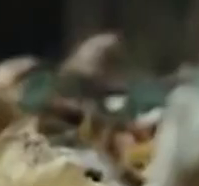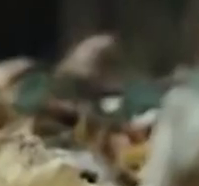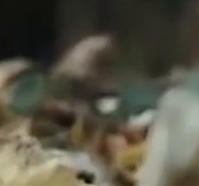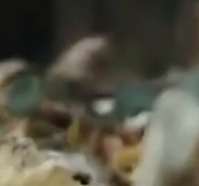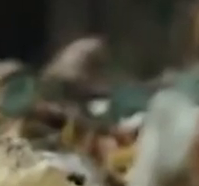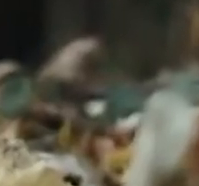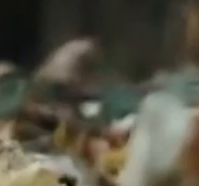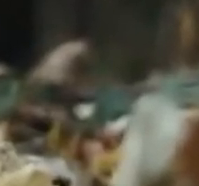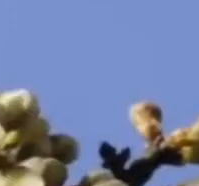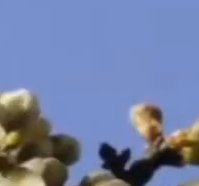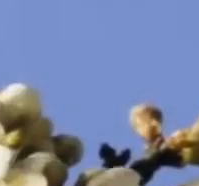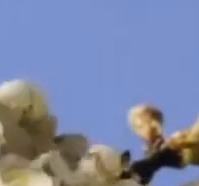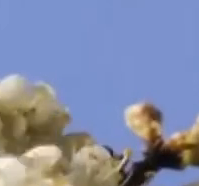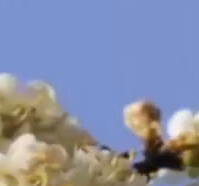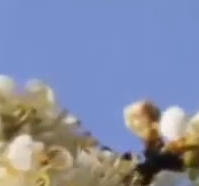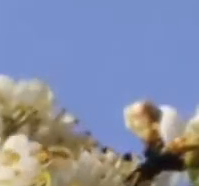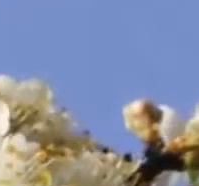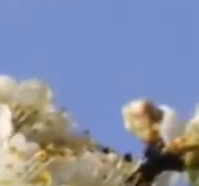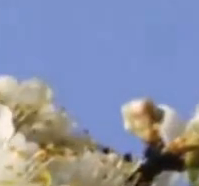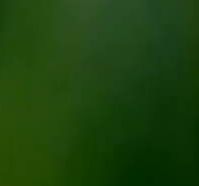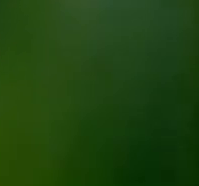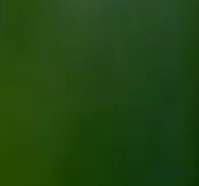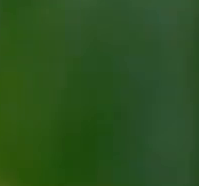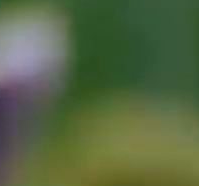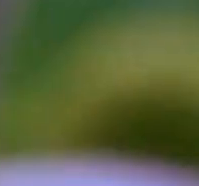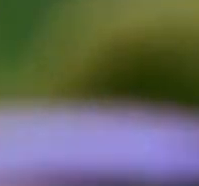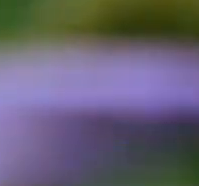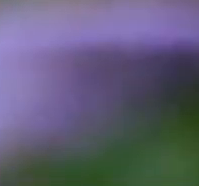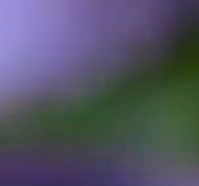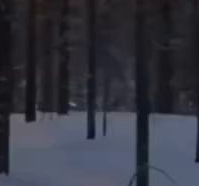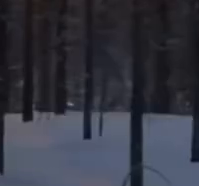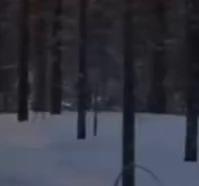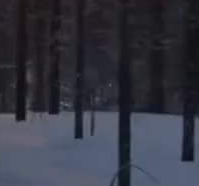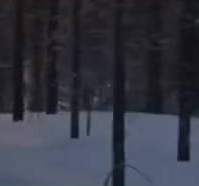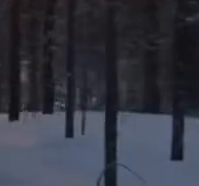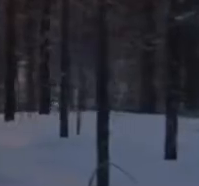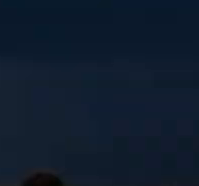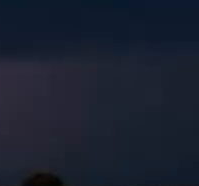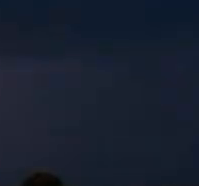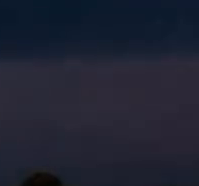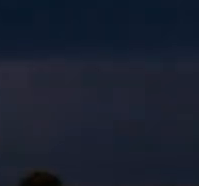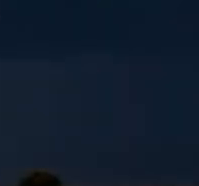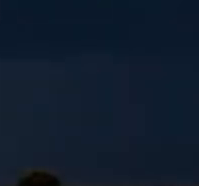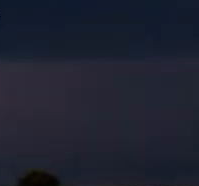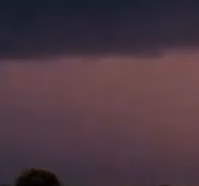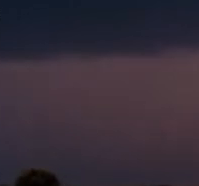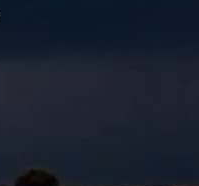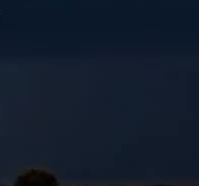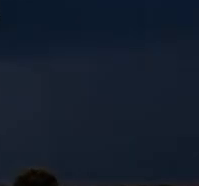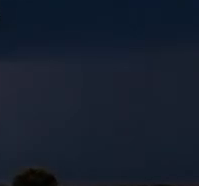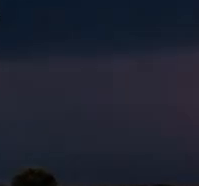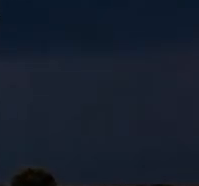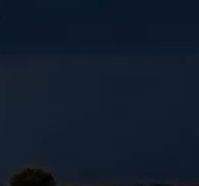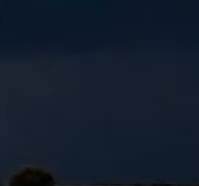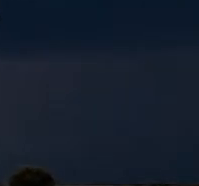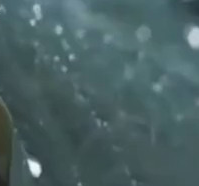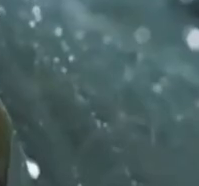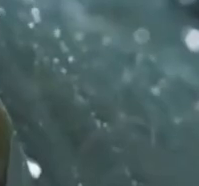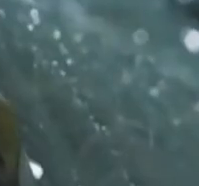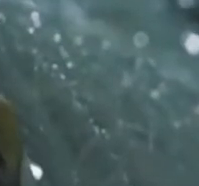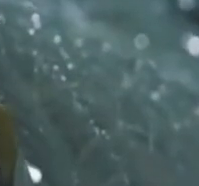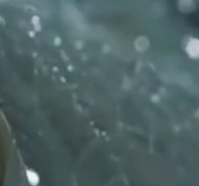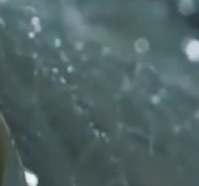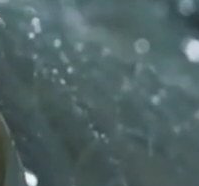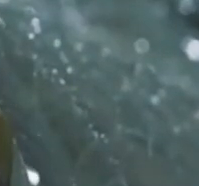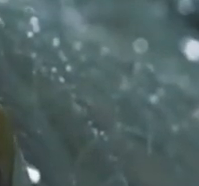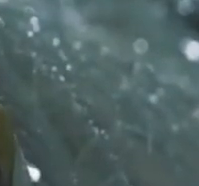Simo selitulu benilethelwe baka MTN Business. Noma simo selitulu sinjani, MTN Business ikhona kusita